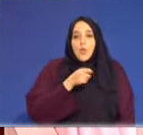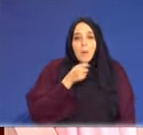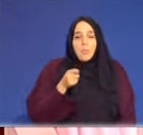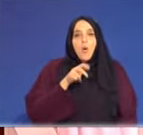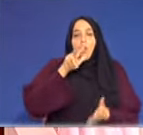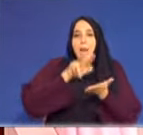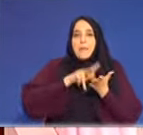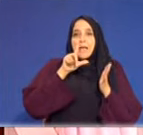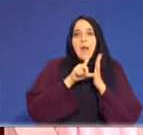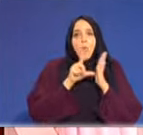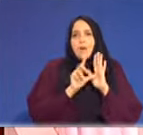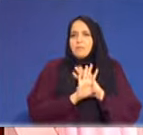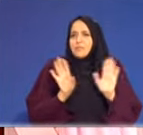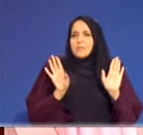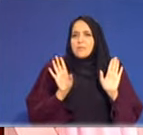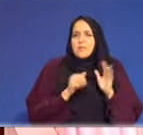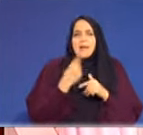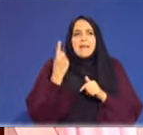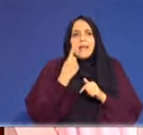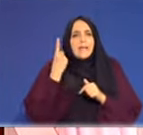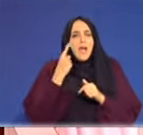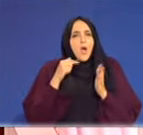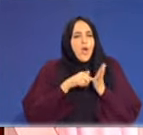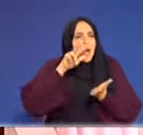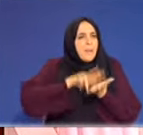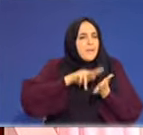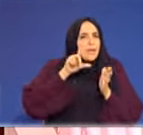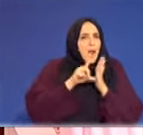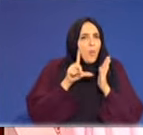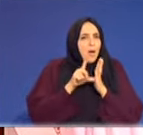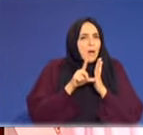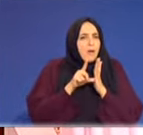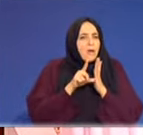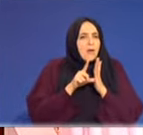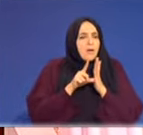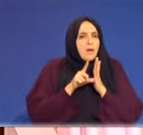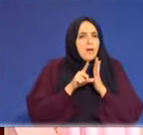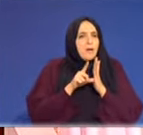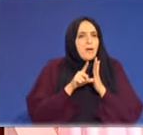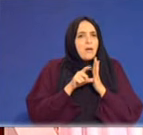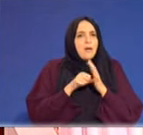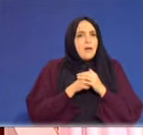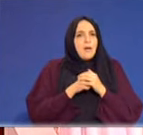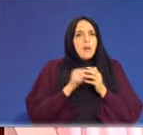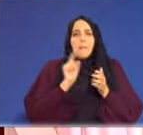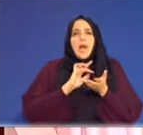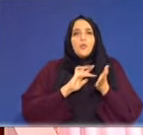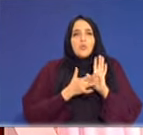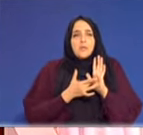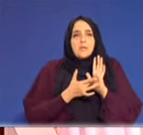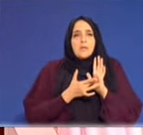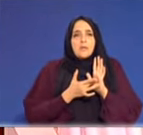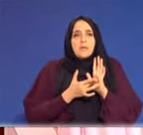تطبيق القوانين، واحد كي يطبق عليه القانون أحيانا القانون لا يفرح الجميع، نعم.